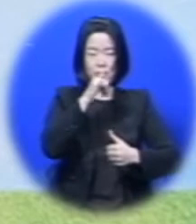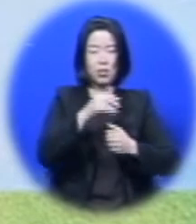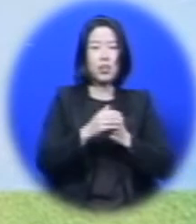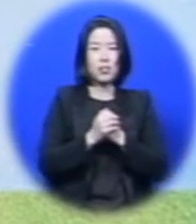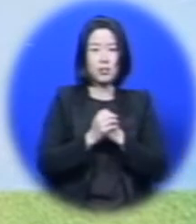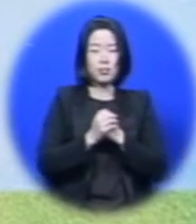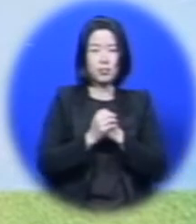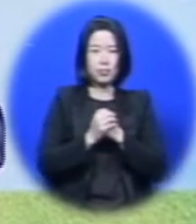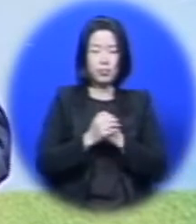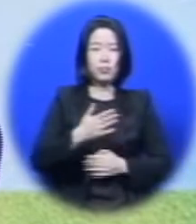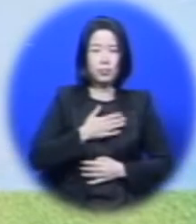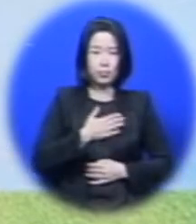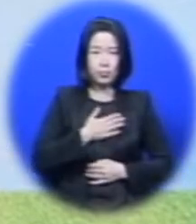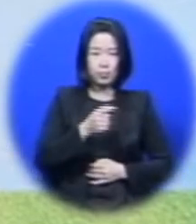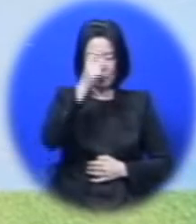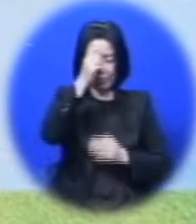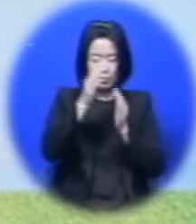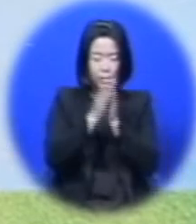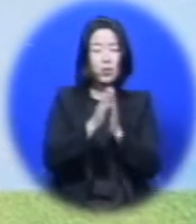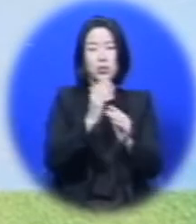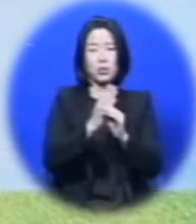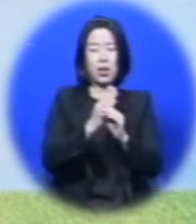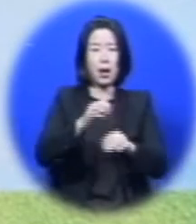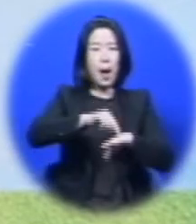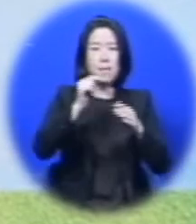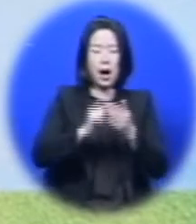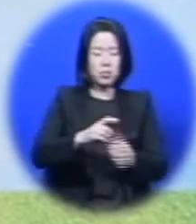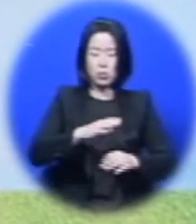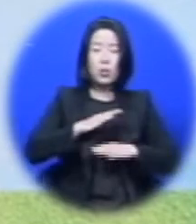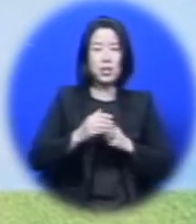하시다고. 제가 기도하면서 얼마나 마음이 놀랬는가.